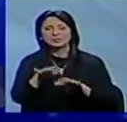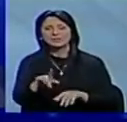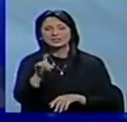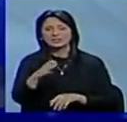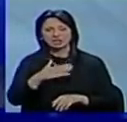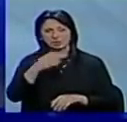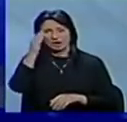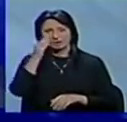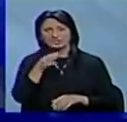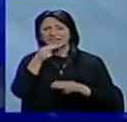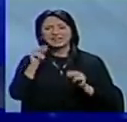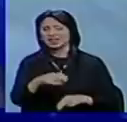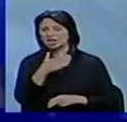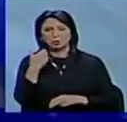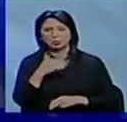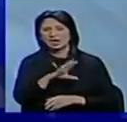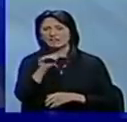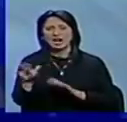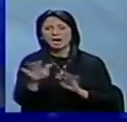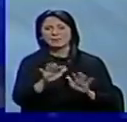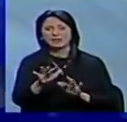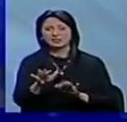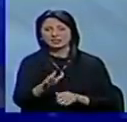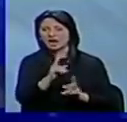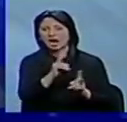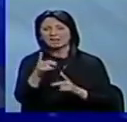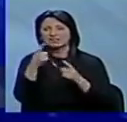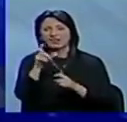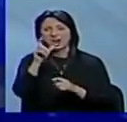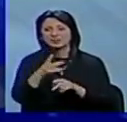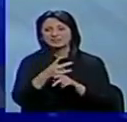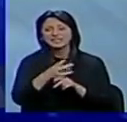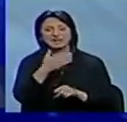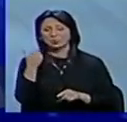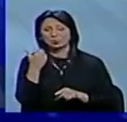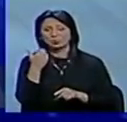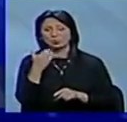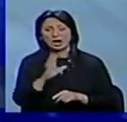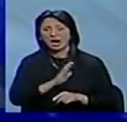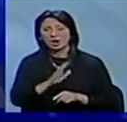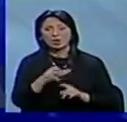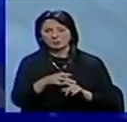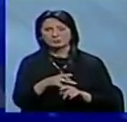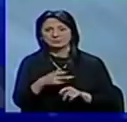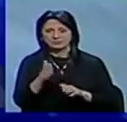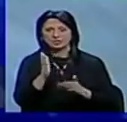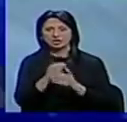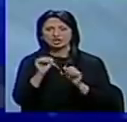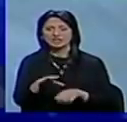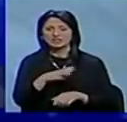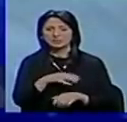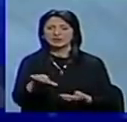ქმედებებისთვის, რომელიც ჩემი აზრით არ არის დანაშაული და ესეთი არის ყველა ქმედება, რომელიც არავის სხვა ადამიანისთვის ზიანის მიყენება შეიძლება არ ყოფილა, ანუ მაგათად ესეთი შეიძლება